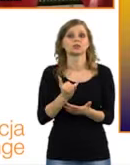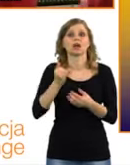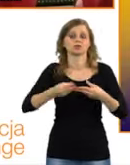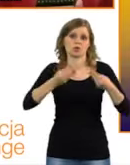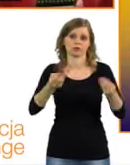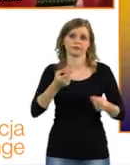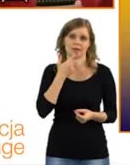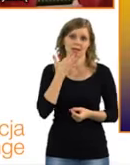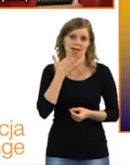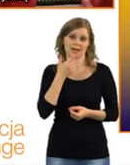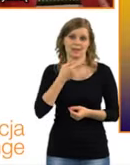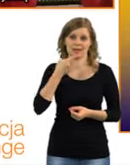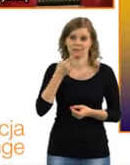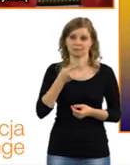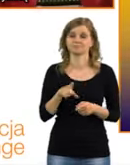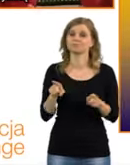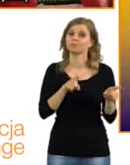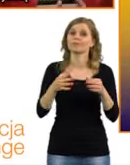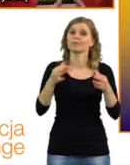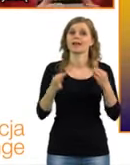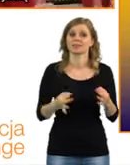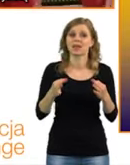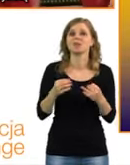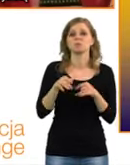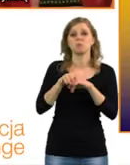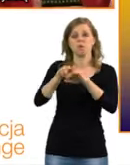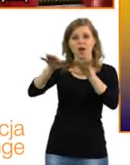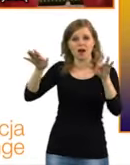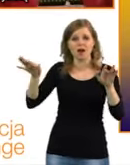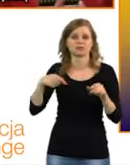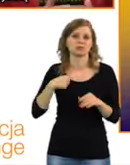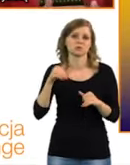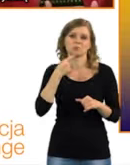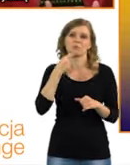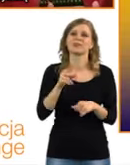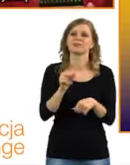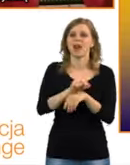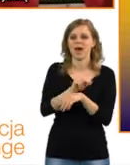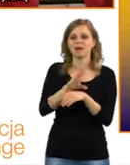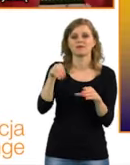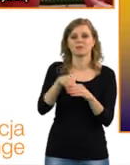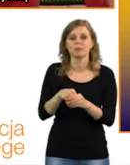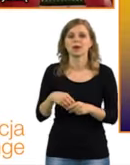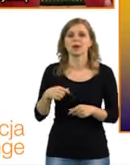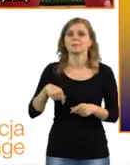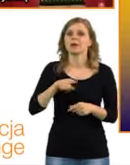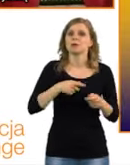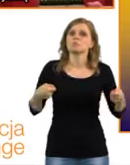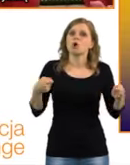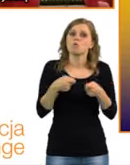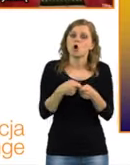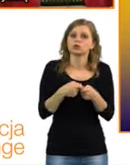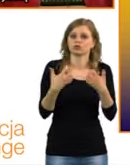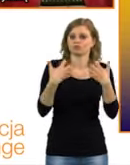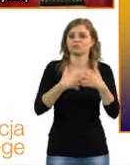się językowo. Czyli w tej chwili jest taki trend, powiedziałabym w terapii, że łączymy